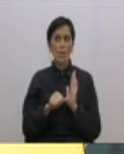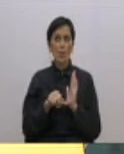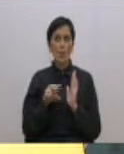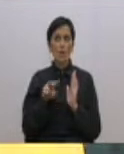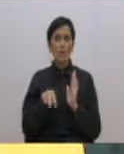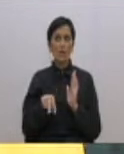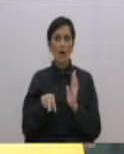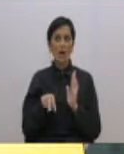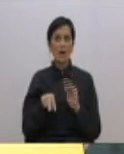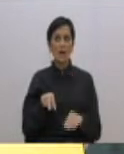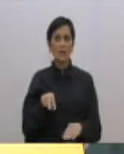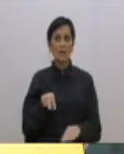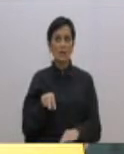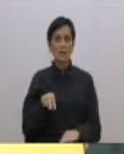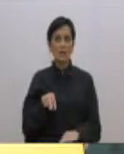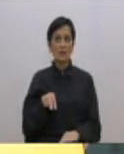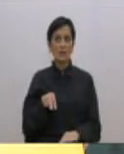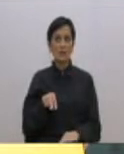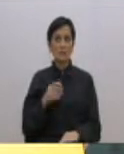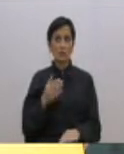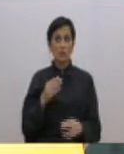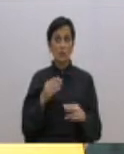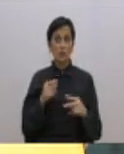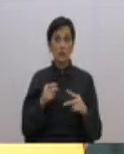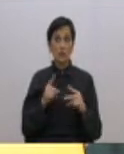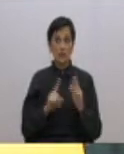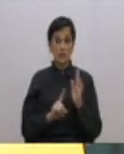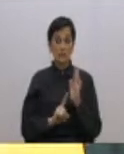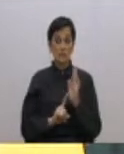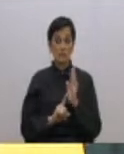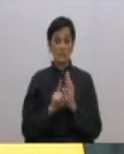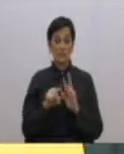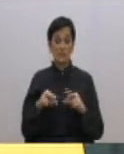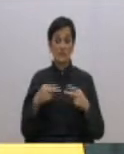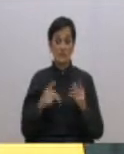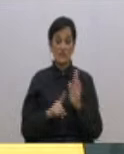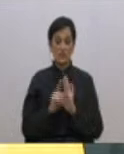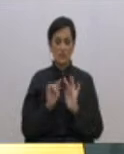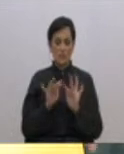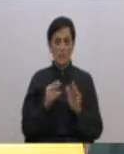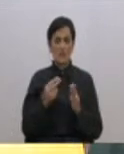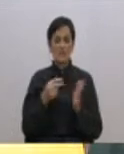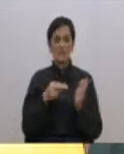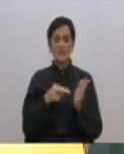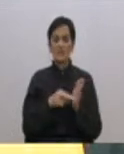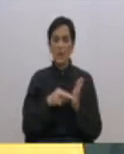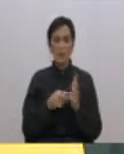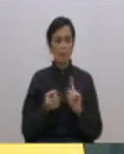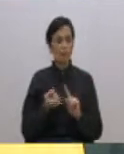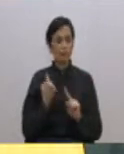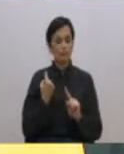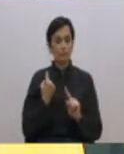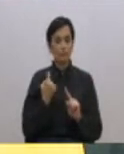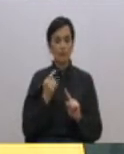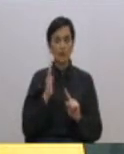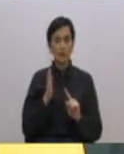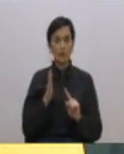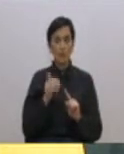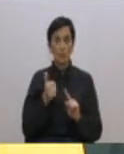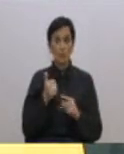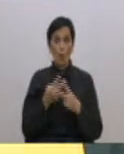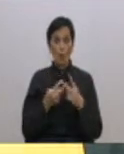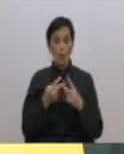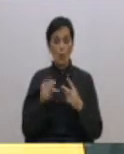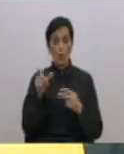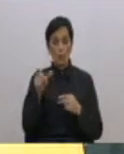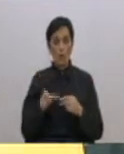lari da ase igi tsvlebis amokmendebis shemdeg am saphasurisdan ikneba gatavisprebuli ert mkhrib rogorc mshavdebuli,